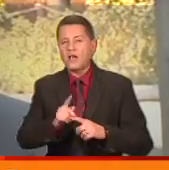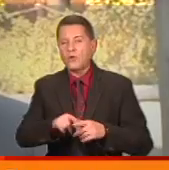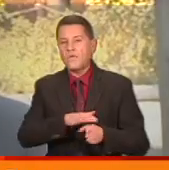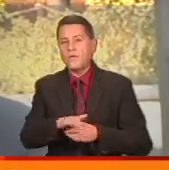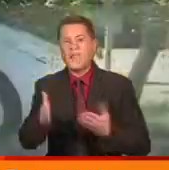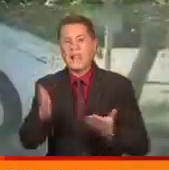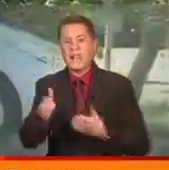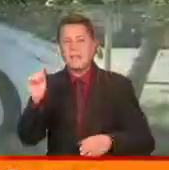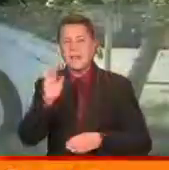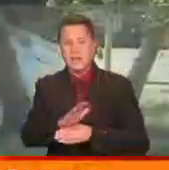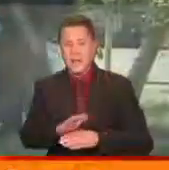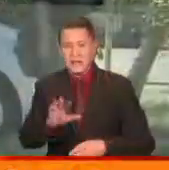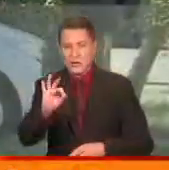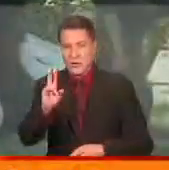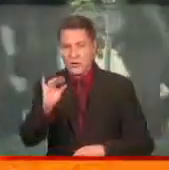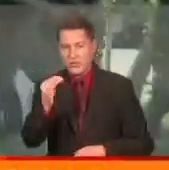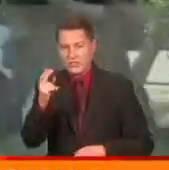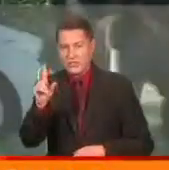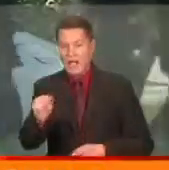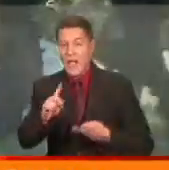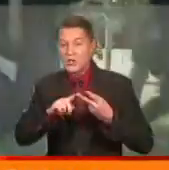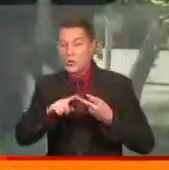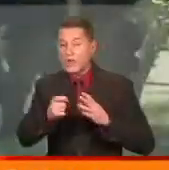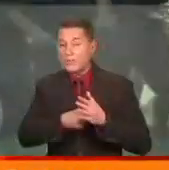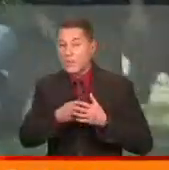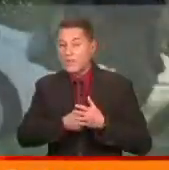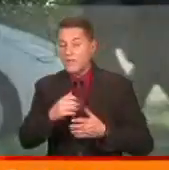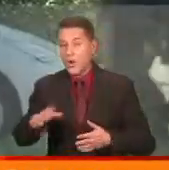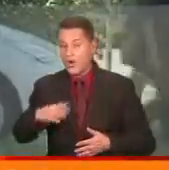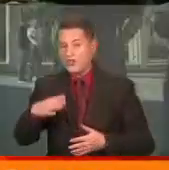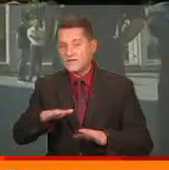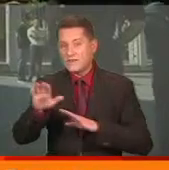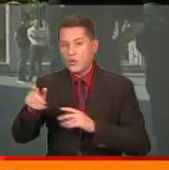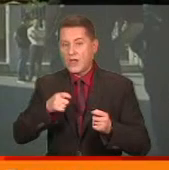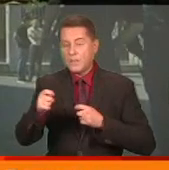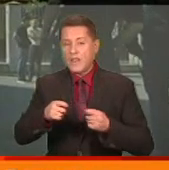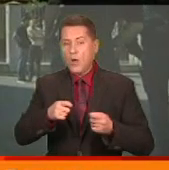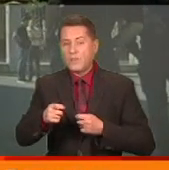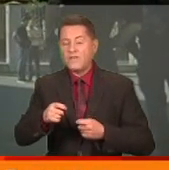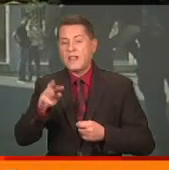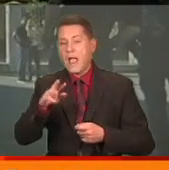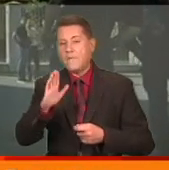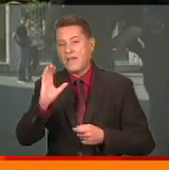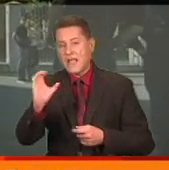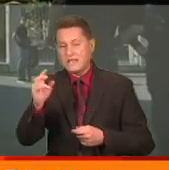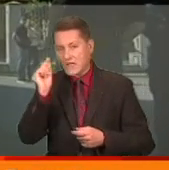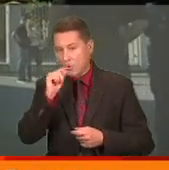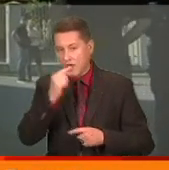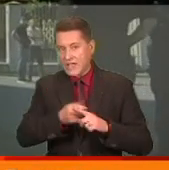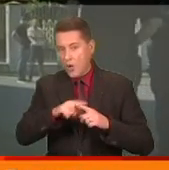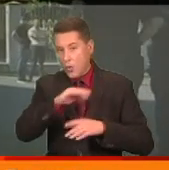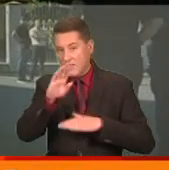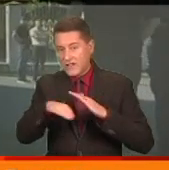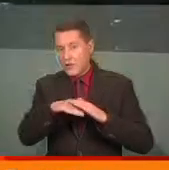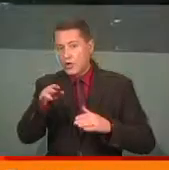приказы Онищенко. Другим допитували колишнього заступника керівника управління МВС на Луганщині, якому формально